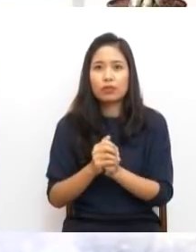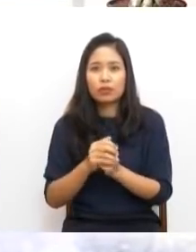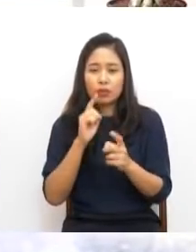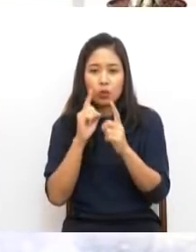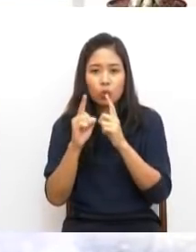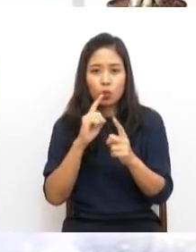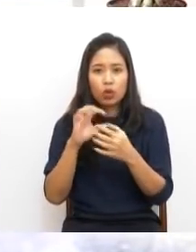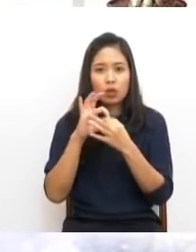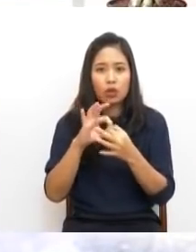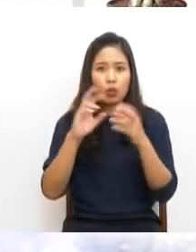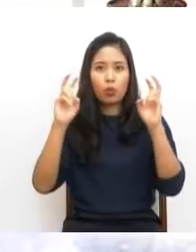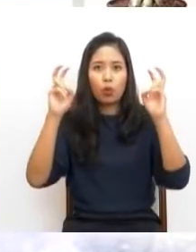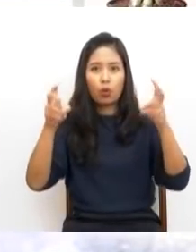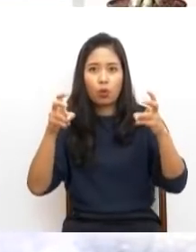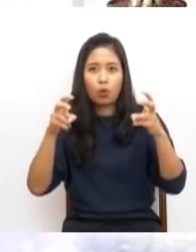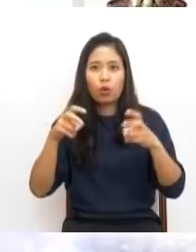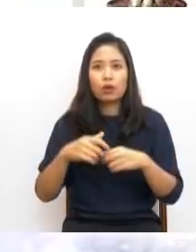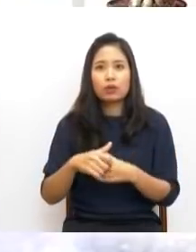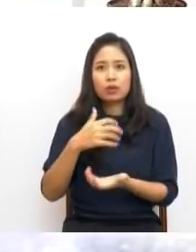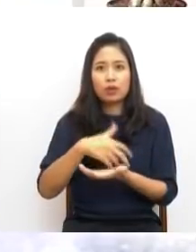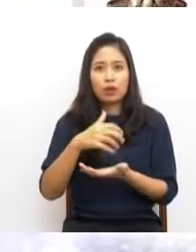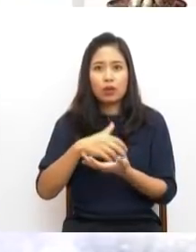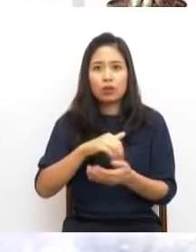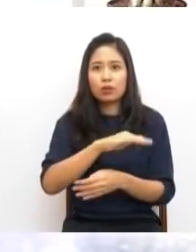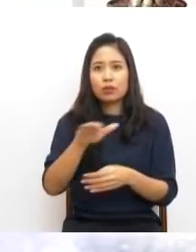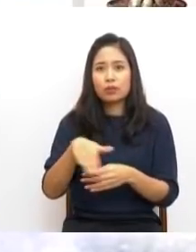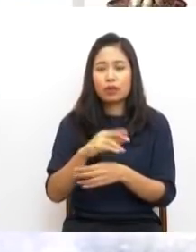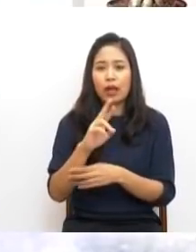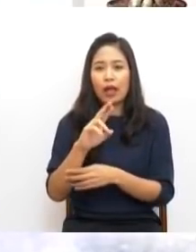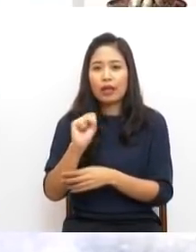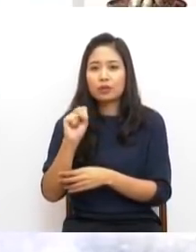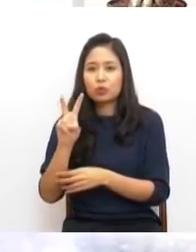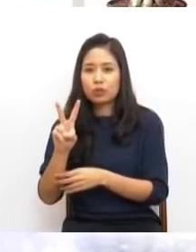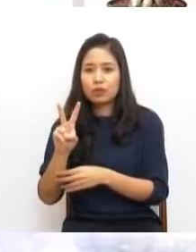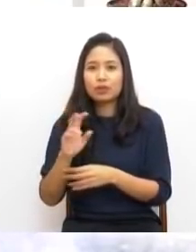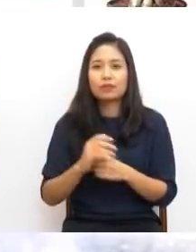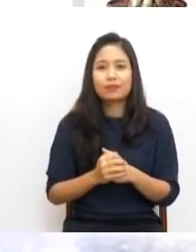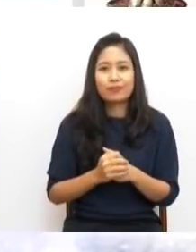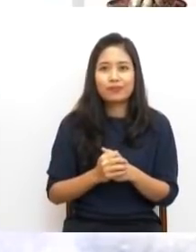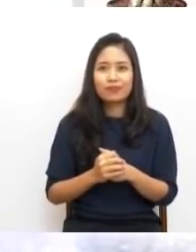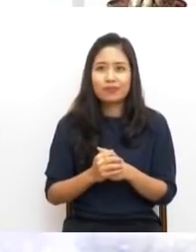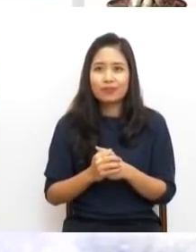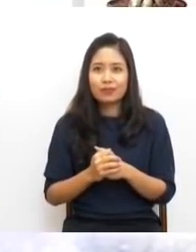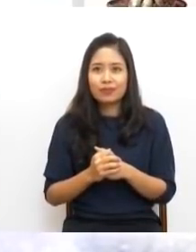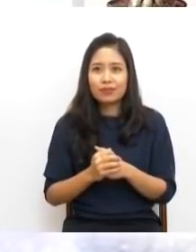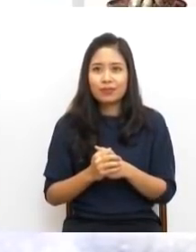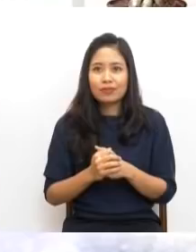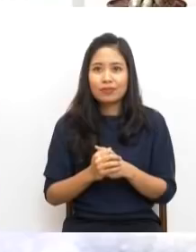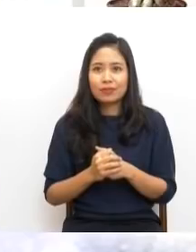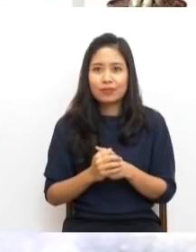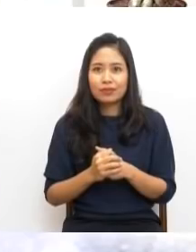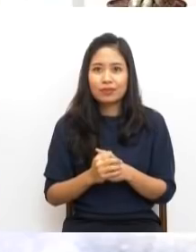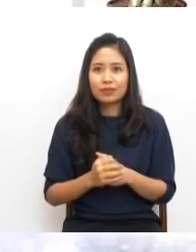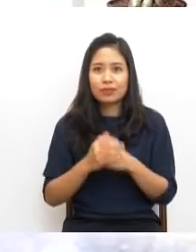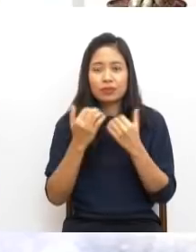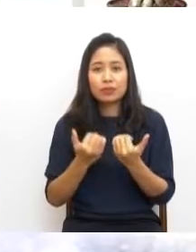เด็นเตรียมพร้อมกับการรับมือกับไวรัส RSV สวัสดีครับคุณหมอครับ สวัสดีค่ะ ไวรัส